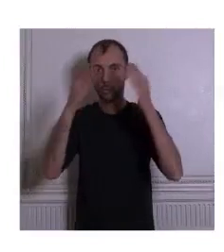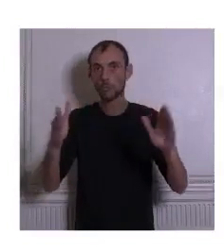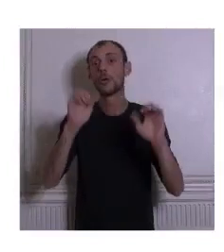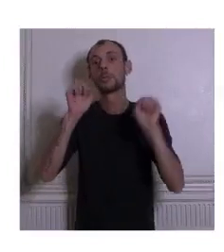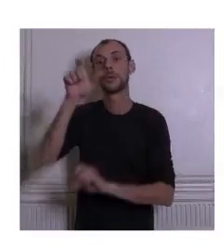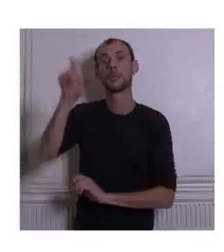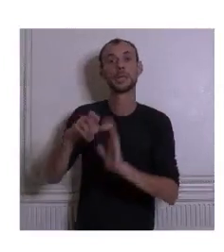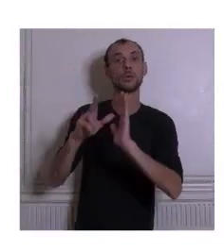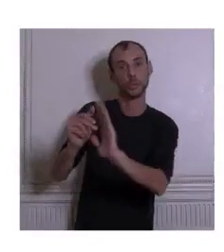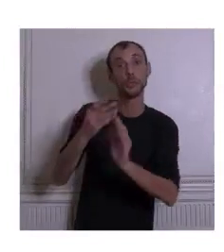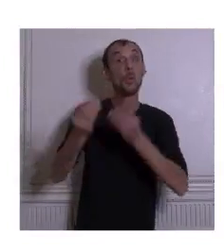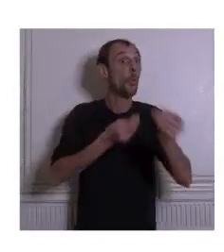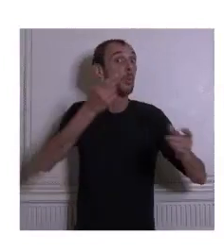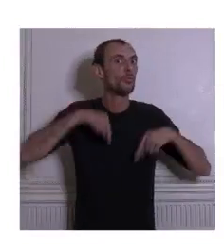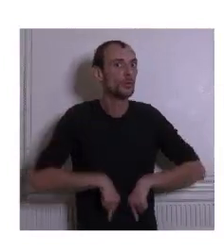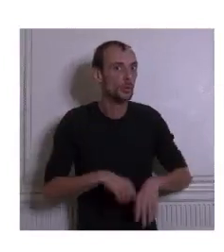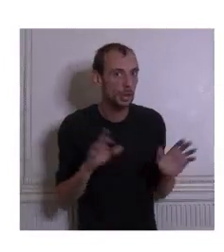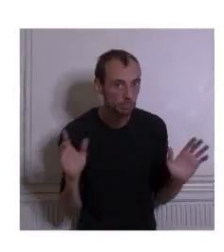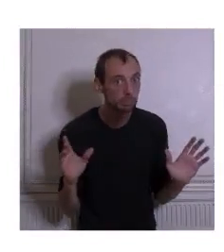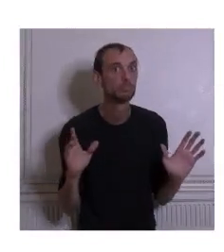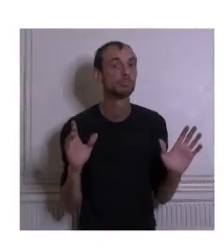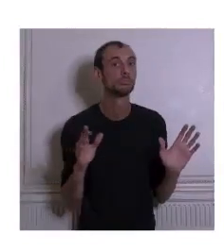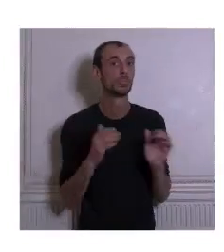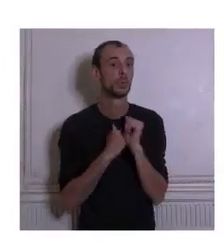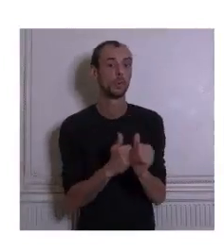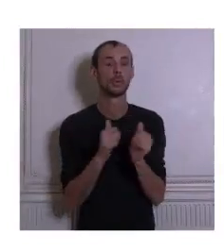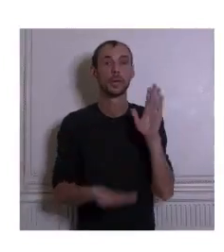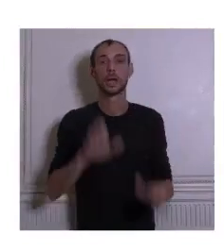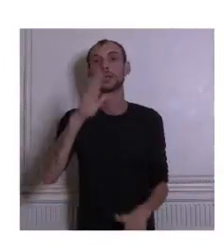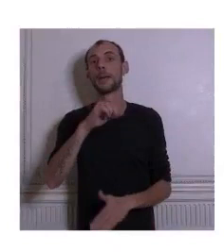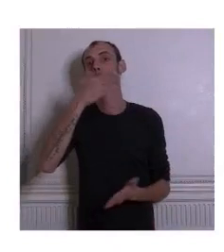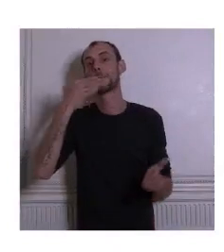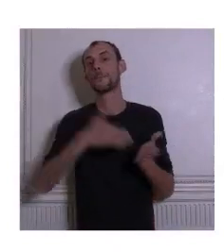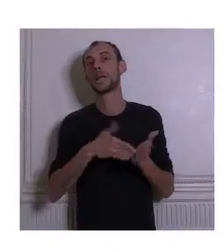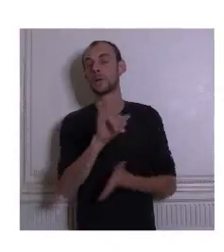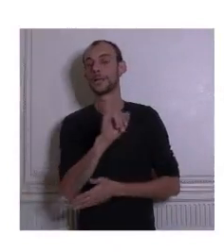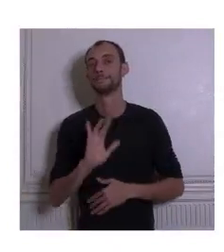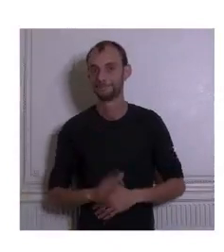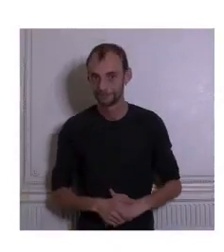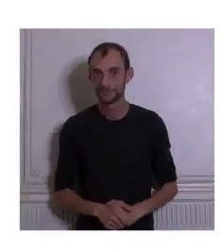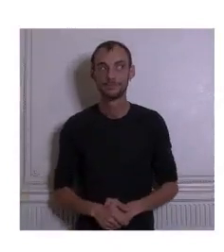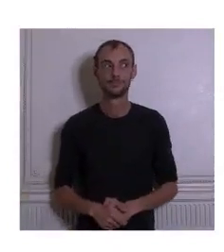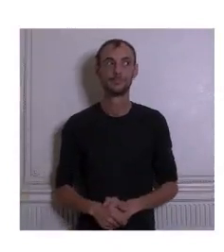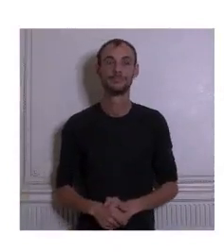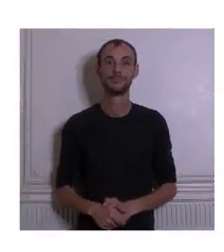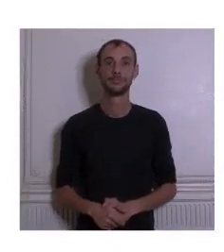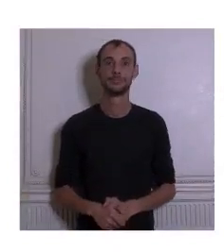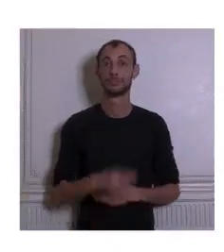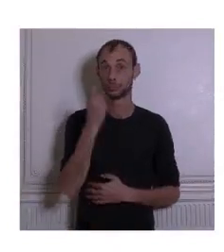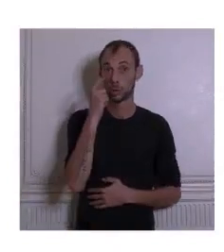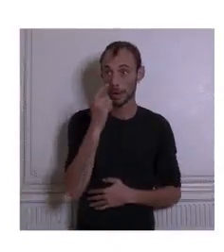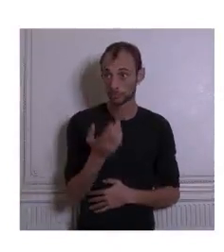accès à un corps ou un cadre d'emploi, lors d'un congé régulièrement accordé en application du Code de la